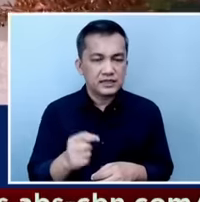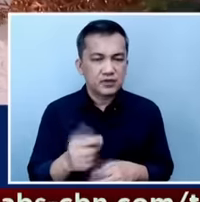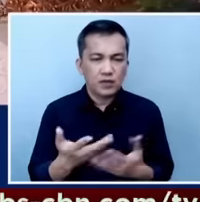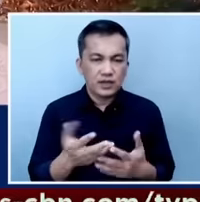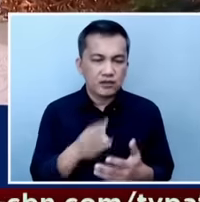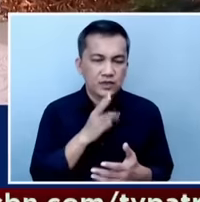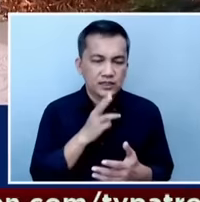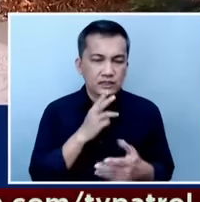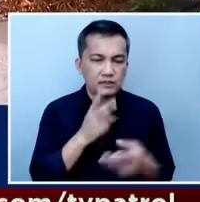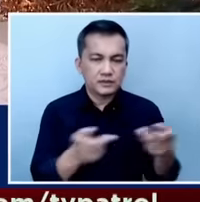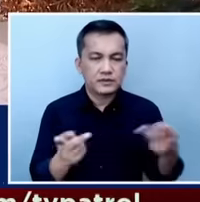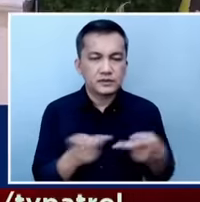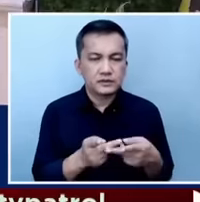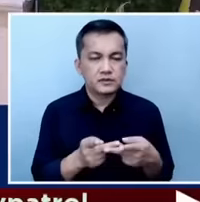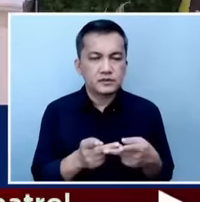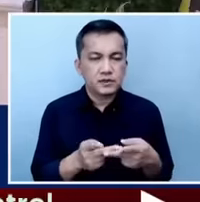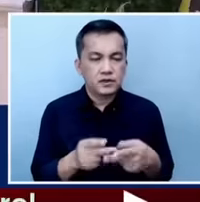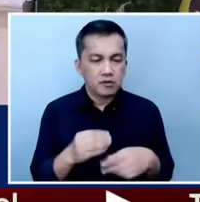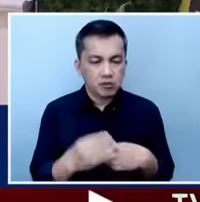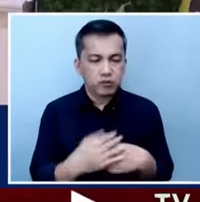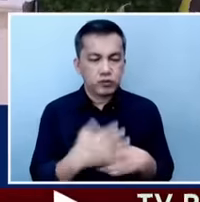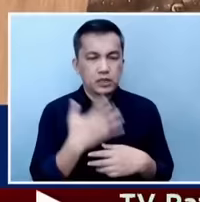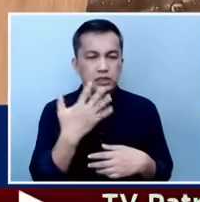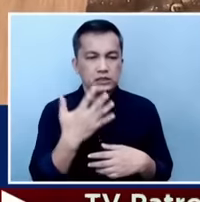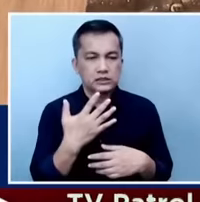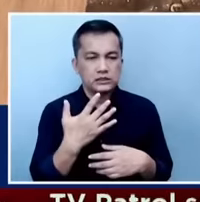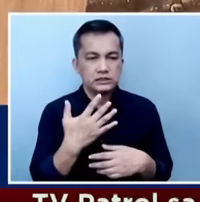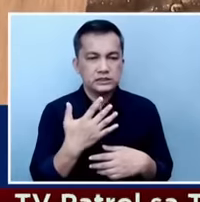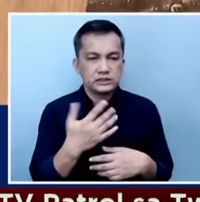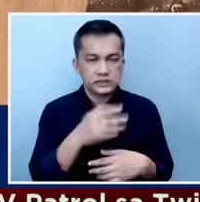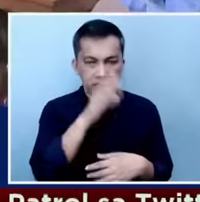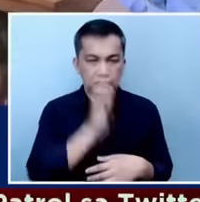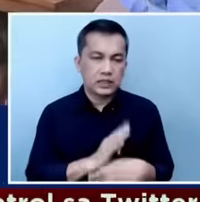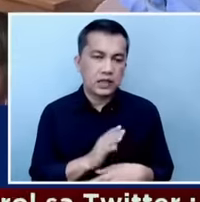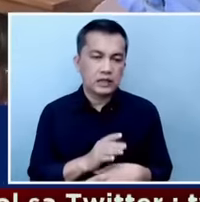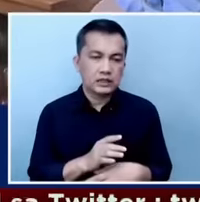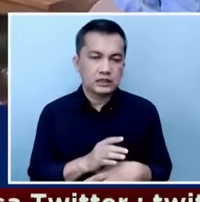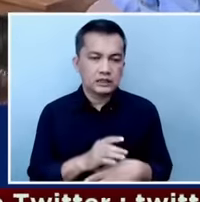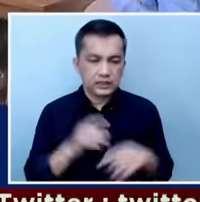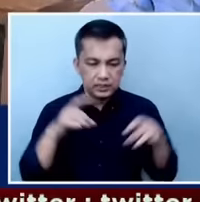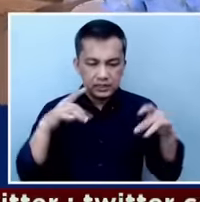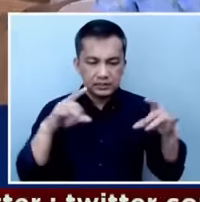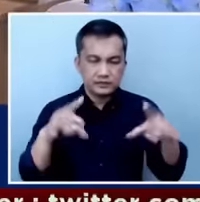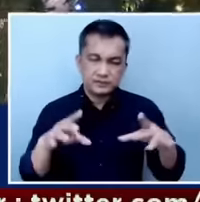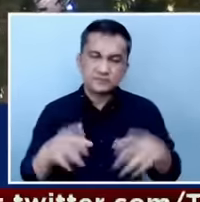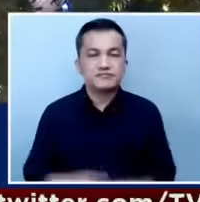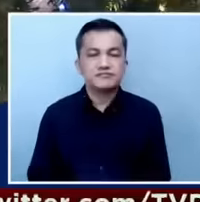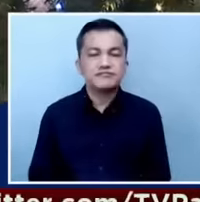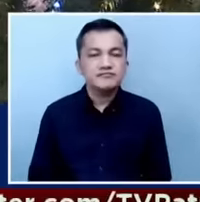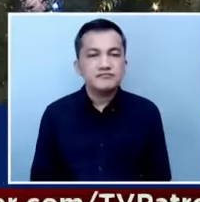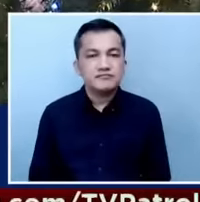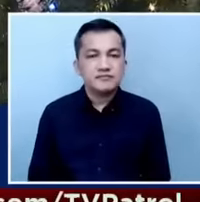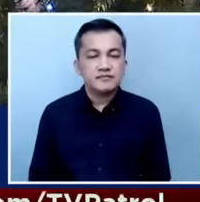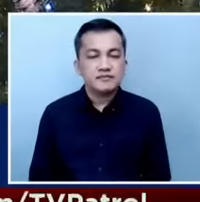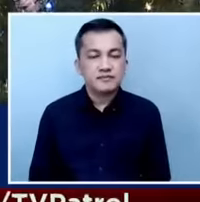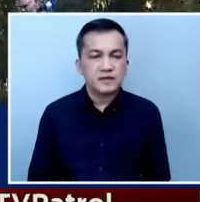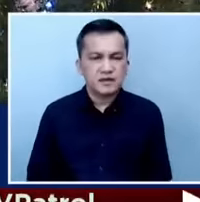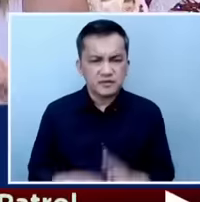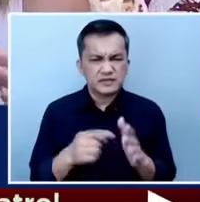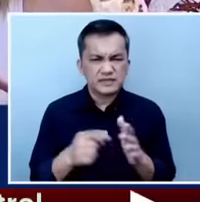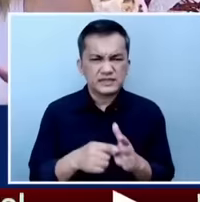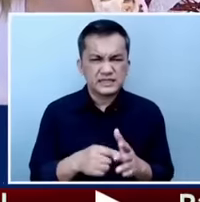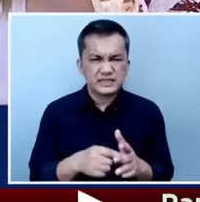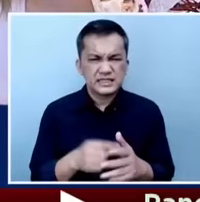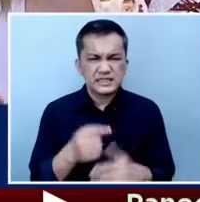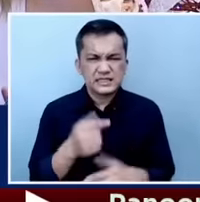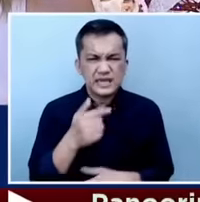area kasi magkukoso ng mga defects sa mga lights, mga ganun ho. Kasi yung minsan nagkakaamag ho yung lights.